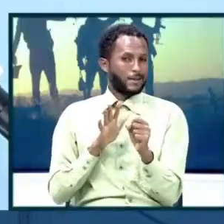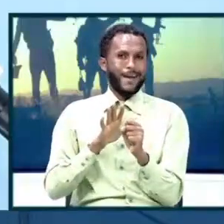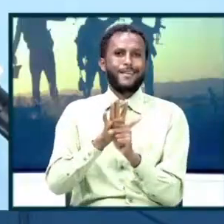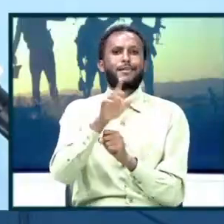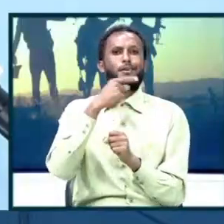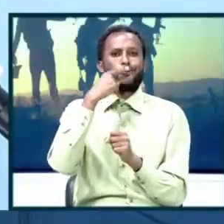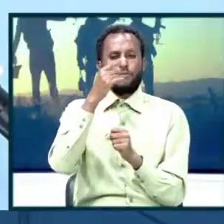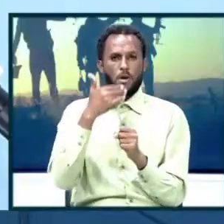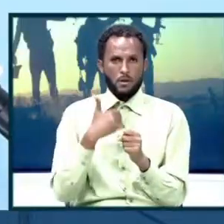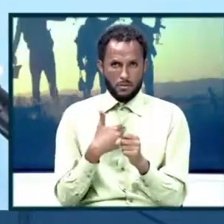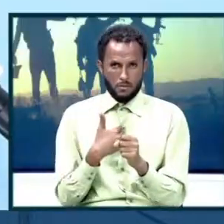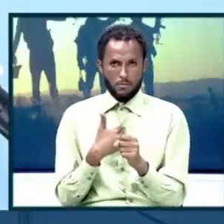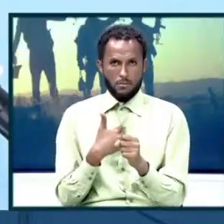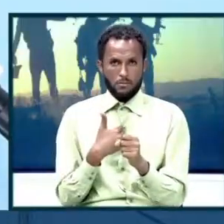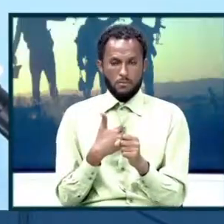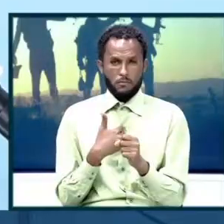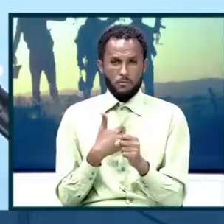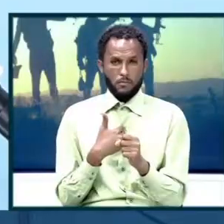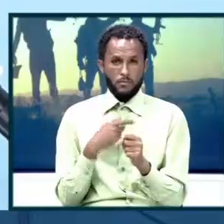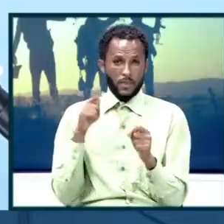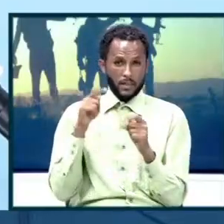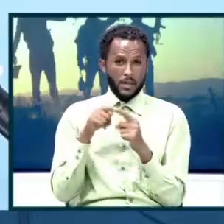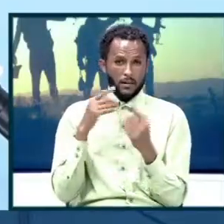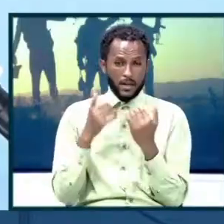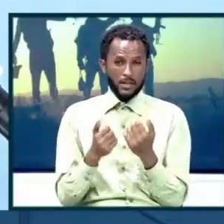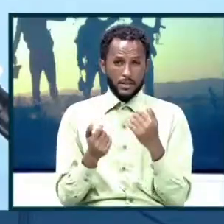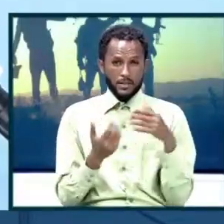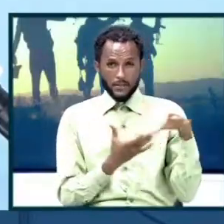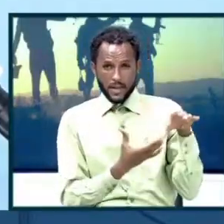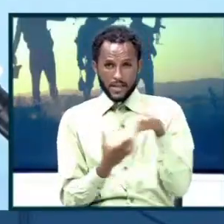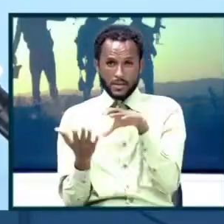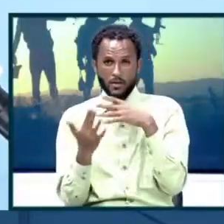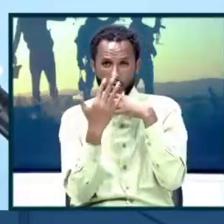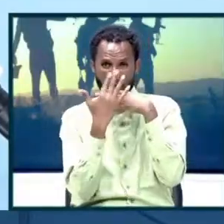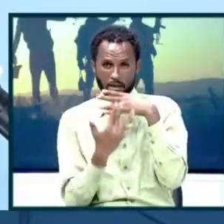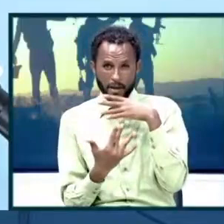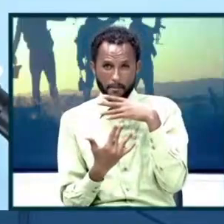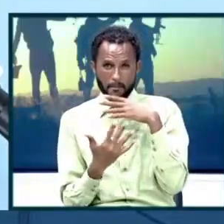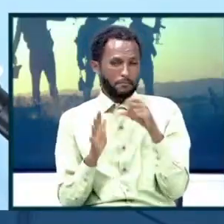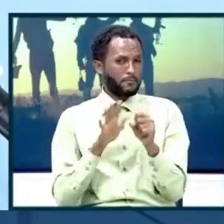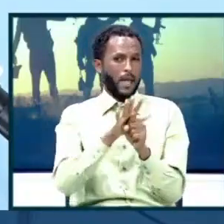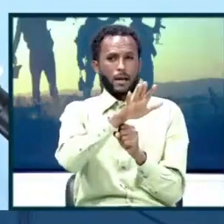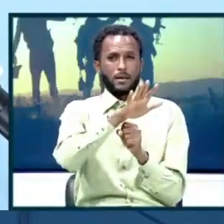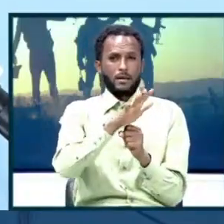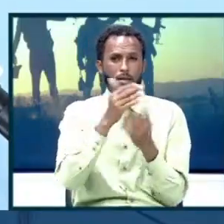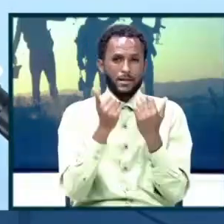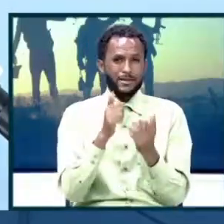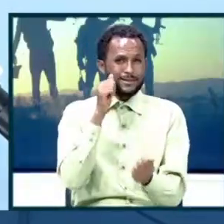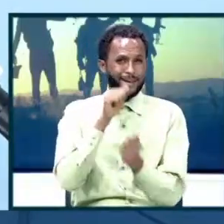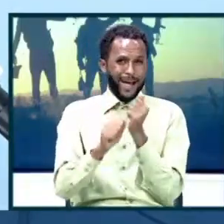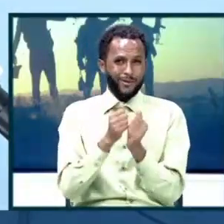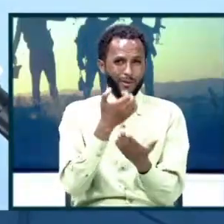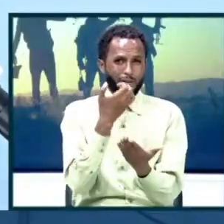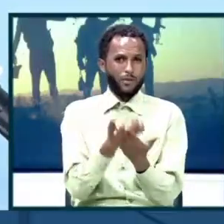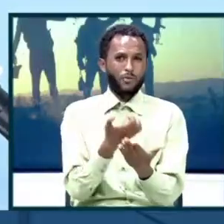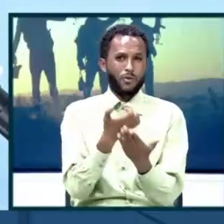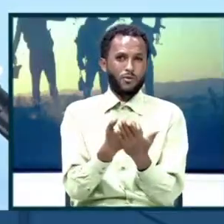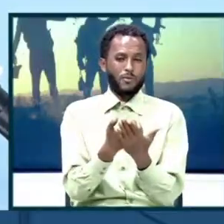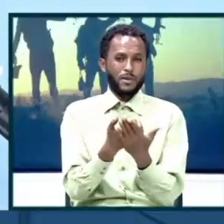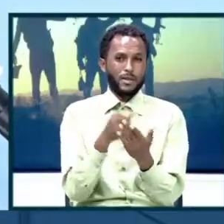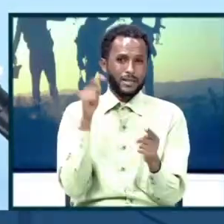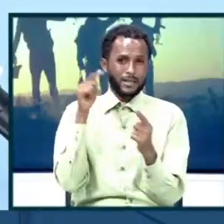ኣሎ ክሳብ ሕዚ ዝፈሰሰ ደም ይኣኽለና ክሳብ ሕዚ ዝዓነወ ኢኮኖሚ ይኣኽለና ክሳብ